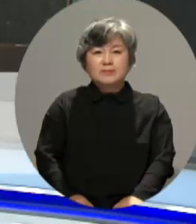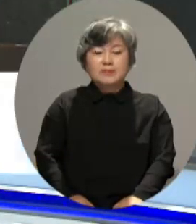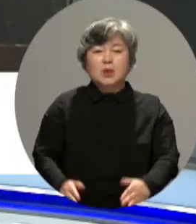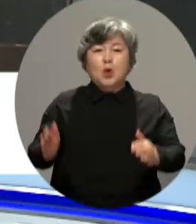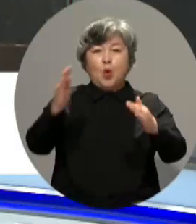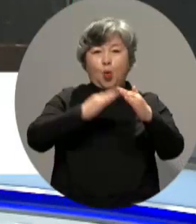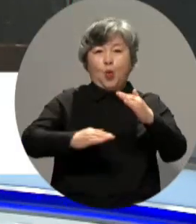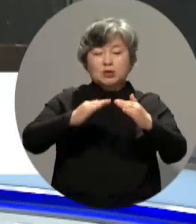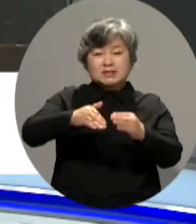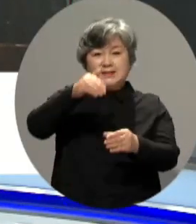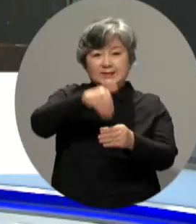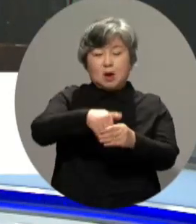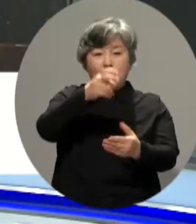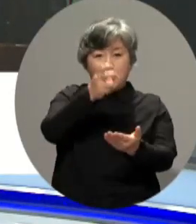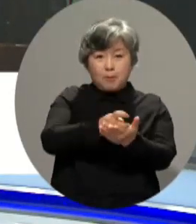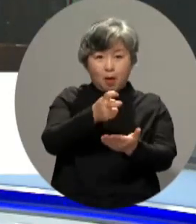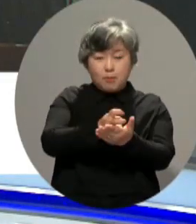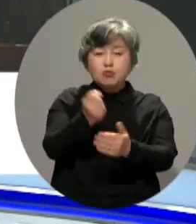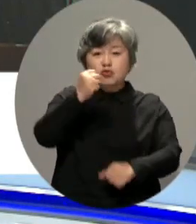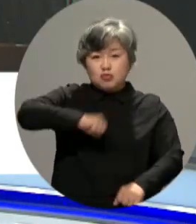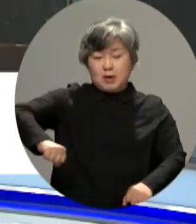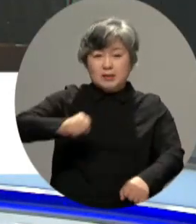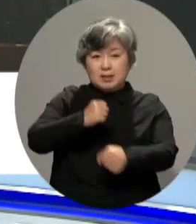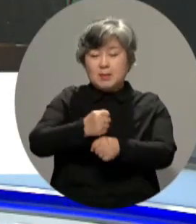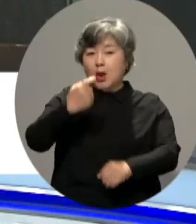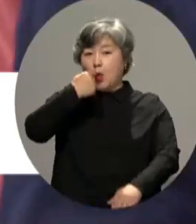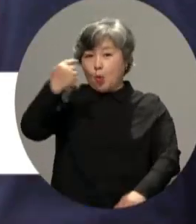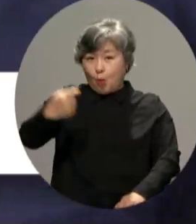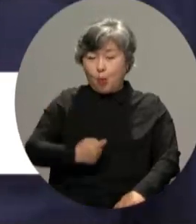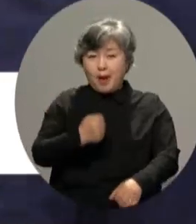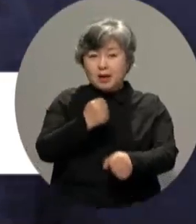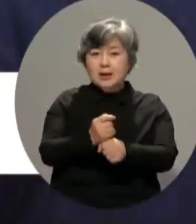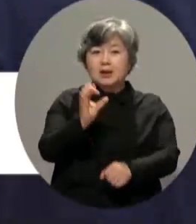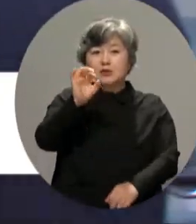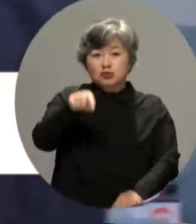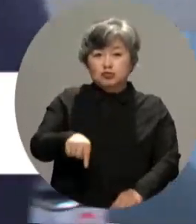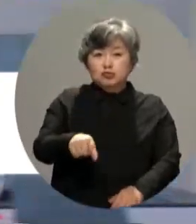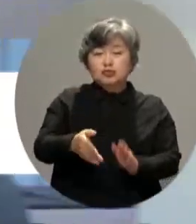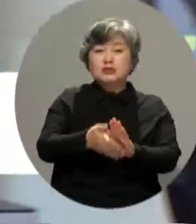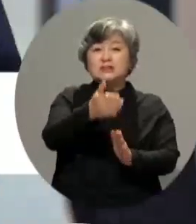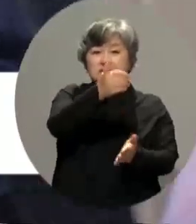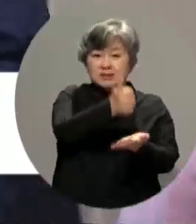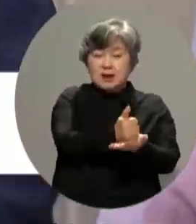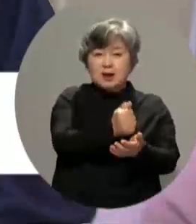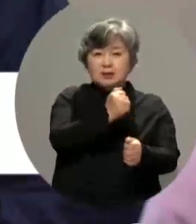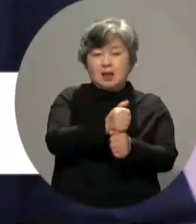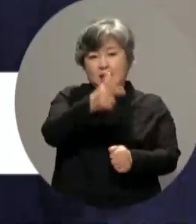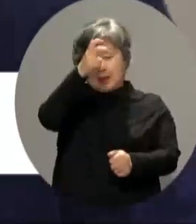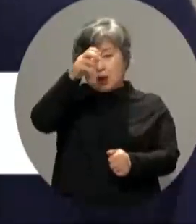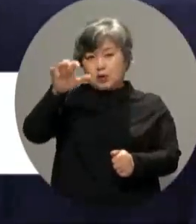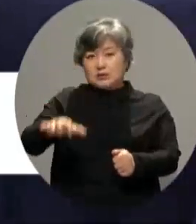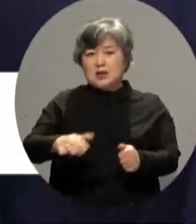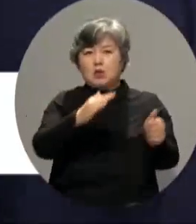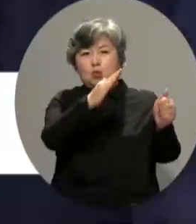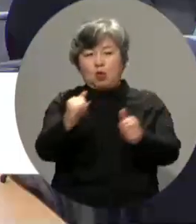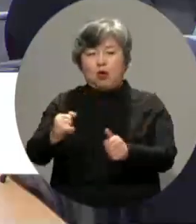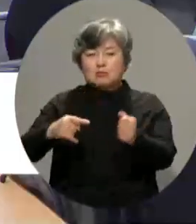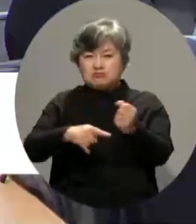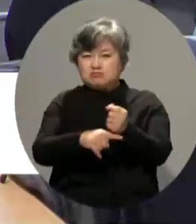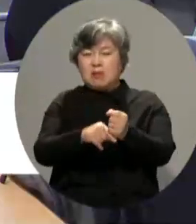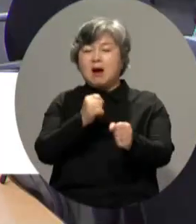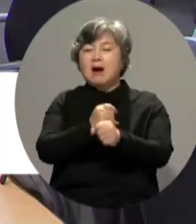공직선거법 위반 혐의로 고발된 우범 기 의 전주 시장에 대해 경찰의 소환 조사가 임박한 것으로